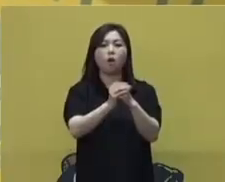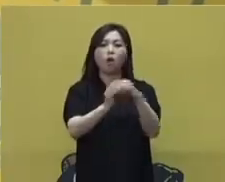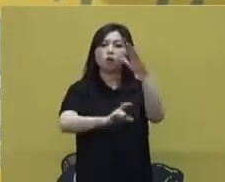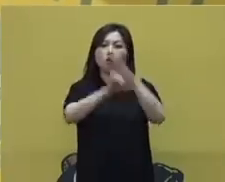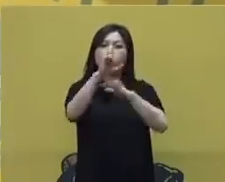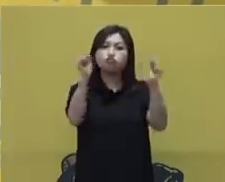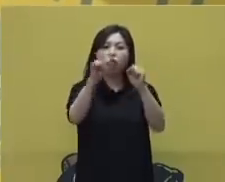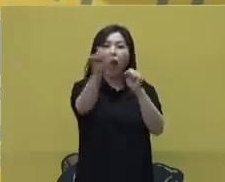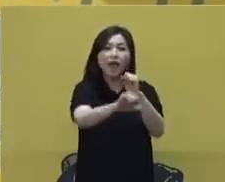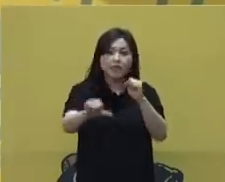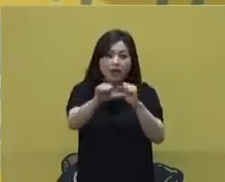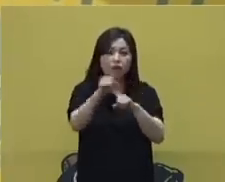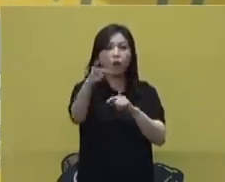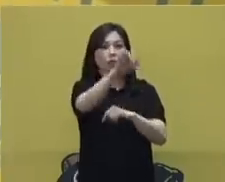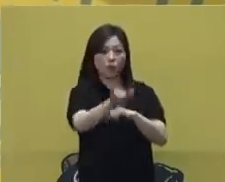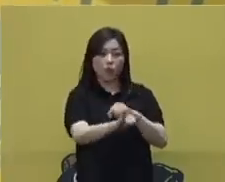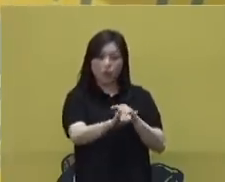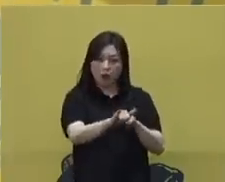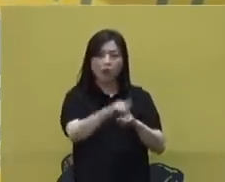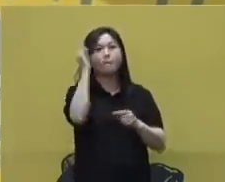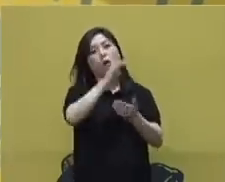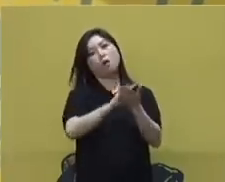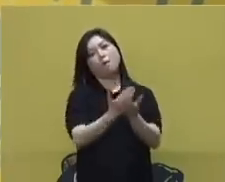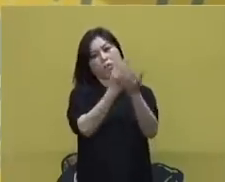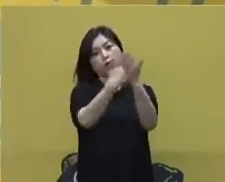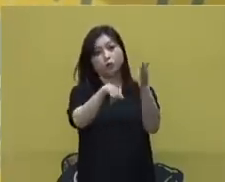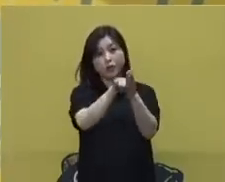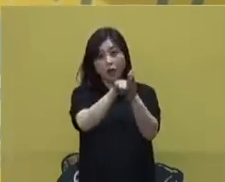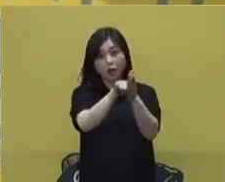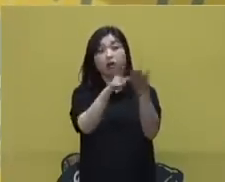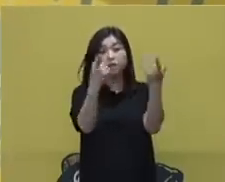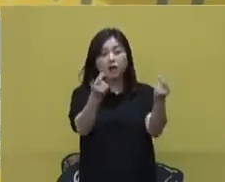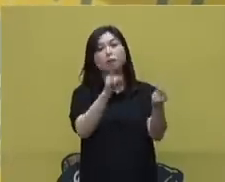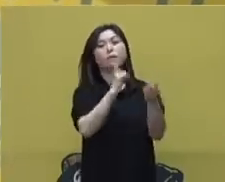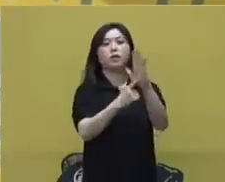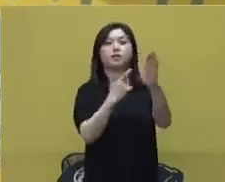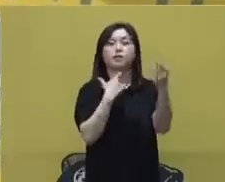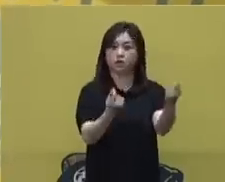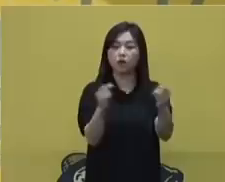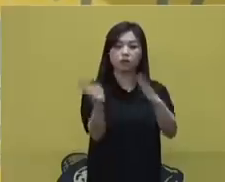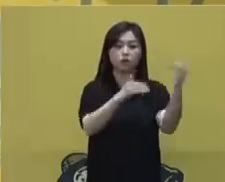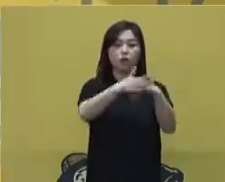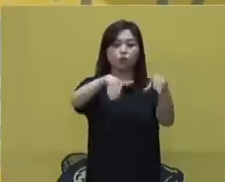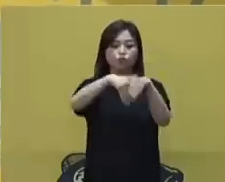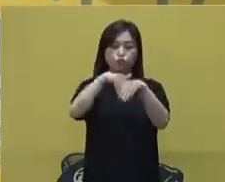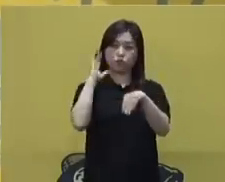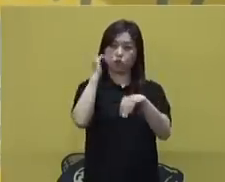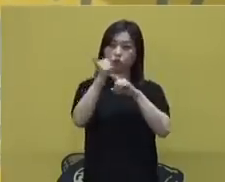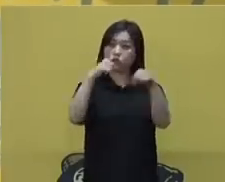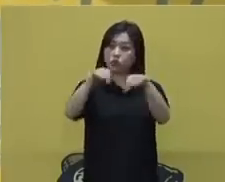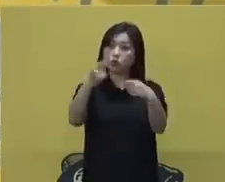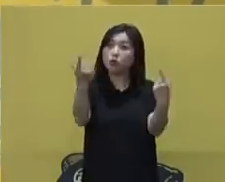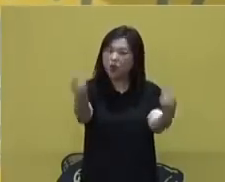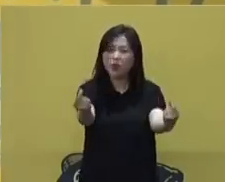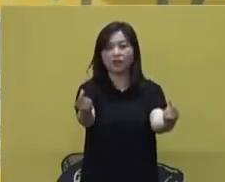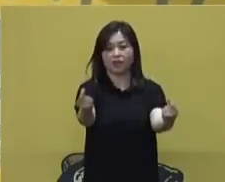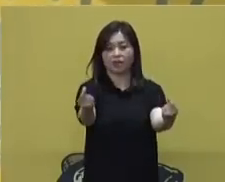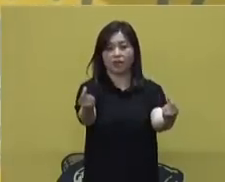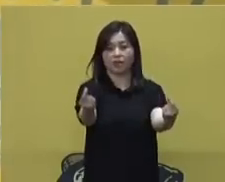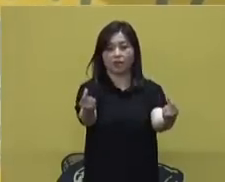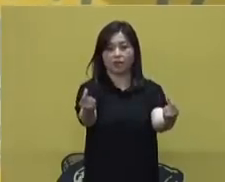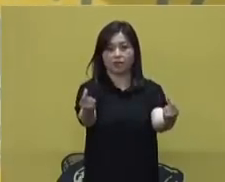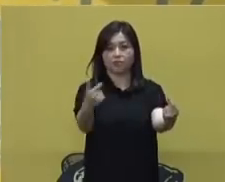번영의 한반도 그렇게 표현을 했고요. 지금 뭐 문재인 대통령이 추진하는 정책도 똑같죠. 똑같습니다. 저는